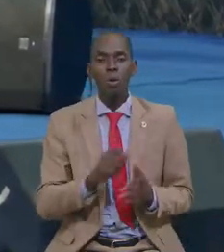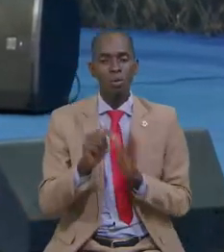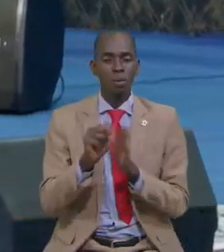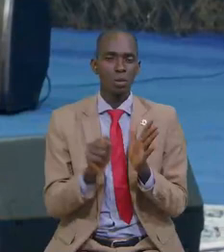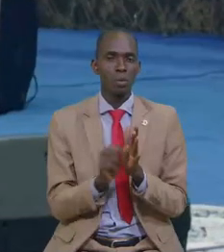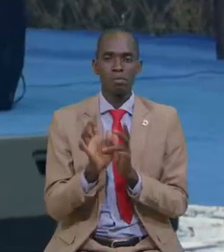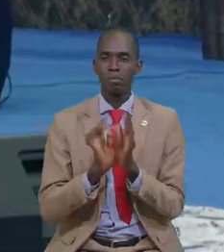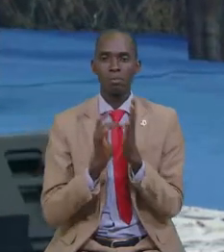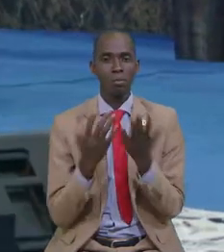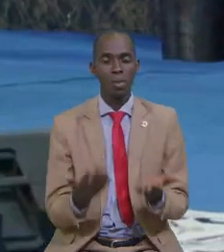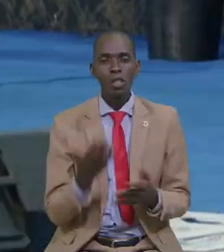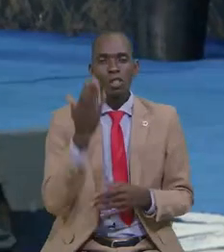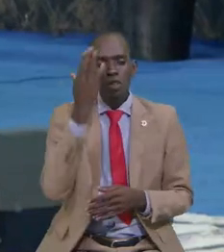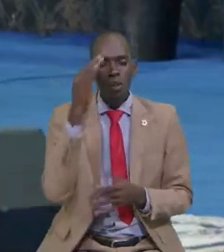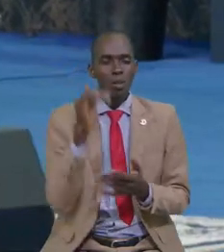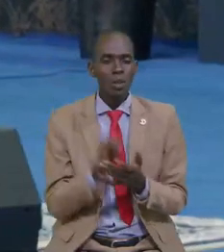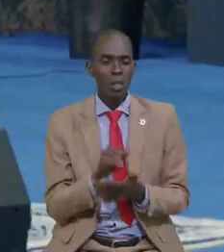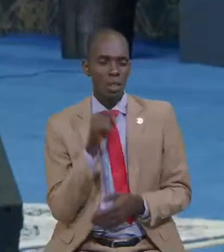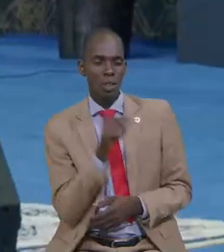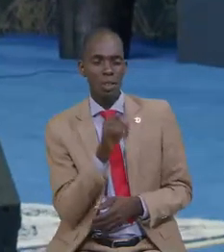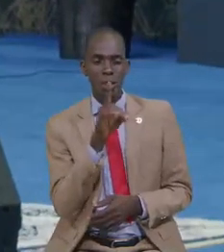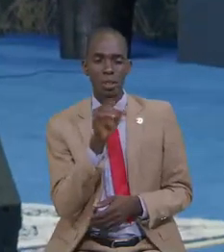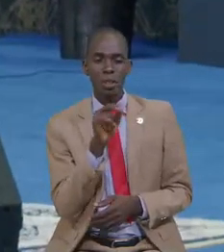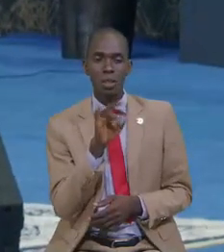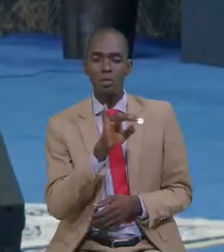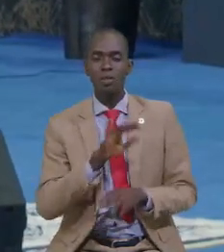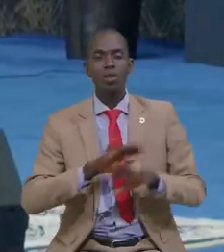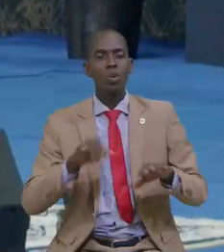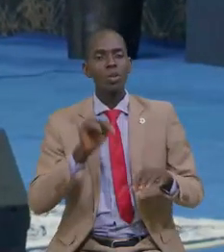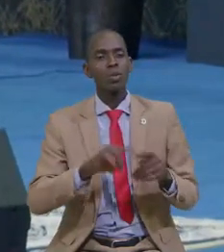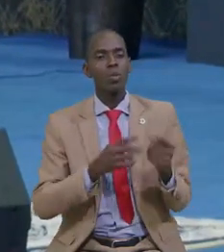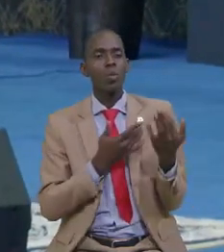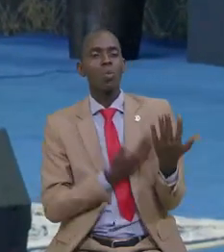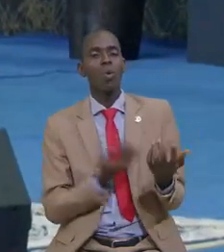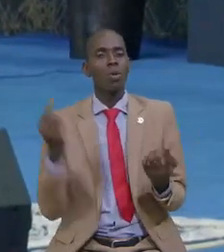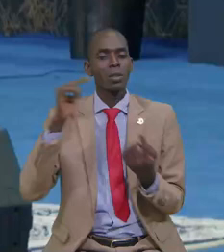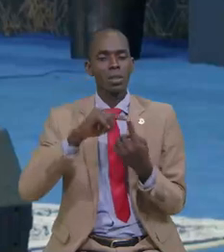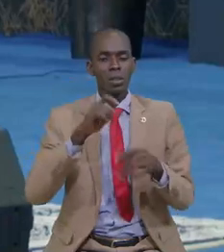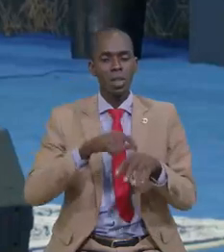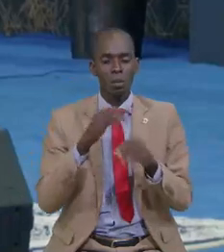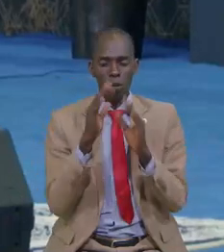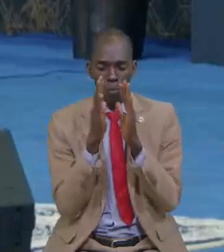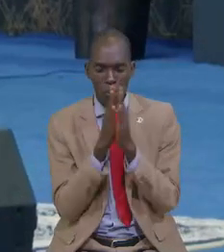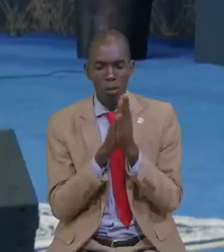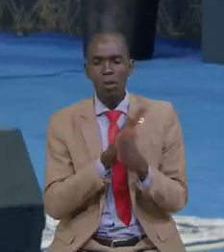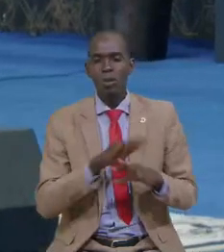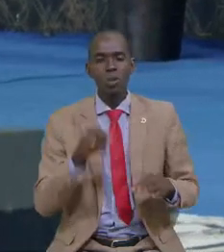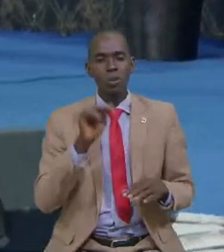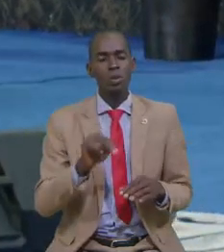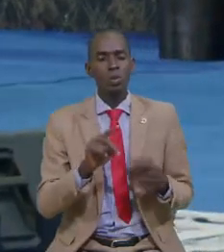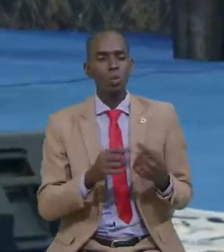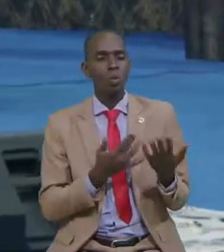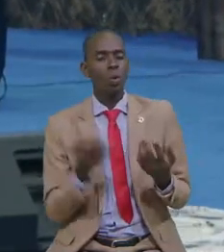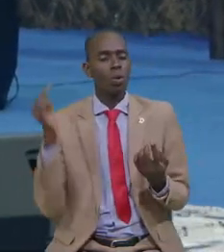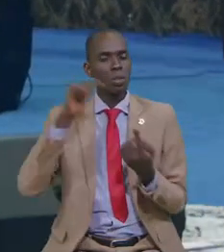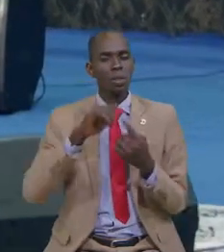qui connaît les Écritures de l'Ancien Testament. Il savait qu'on ne doit pas attendre jusqu'au moment de la prière,